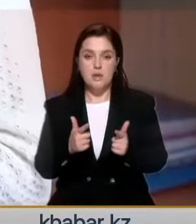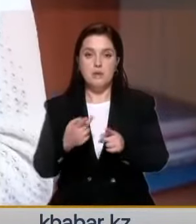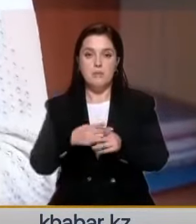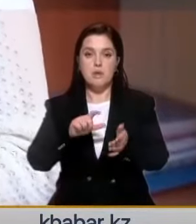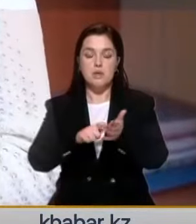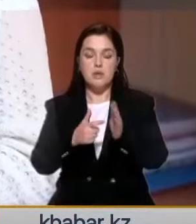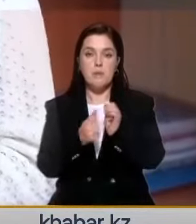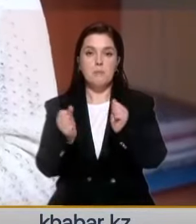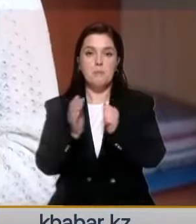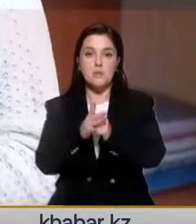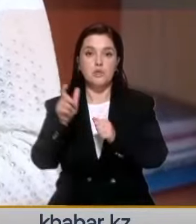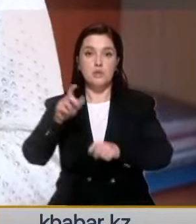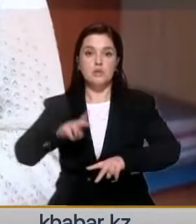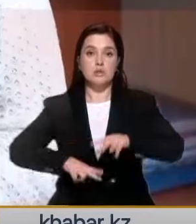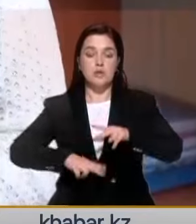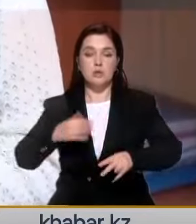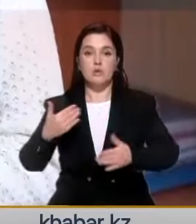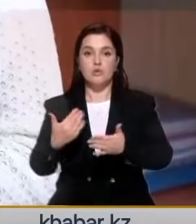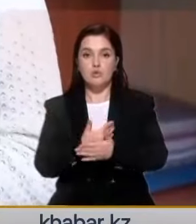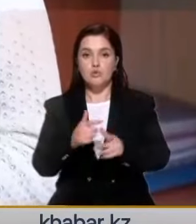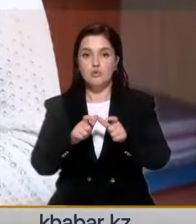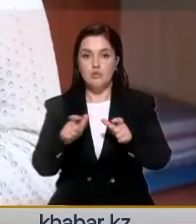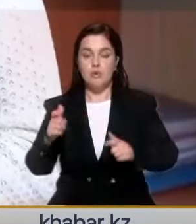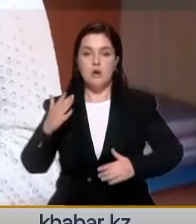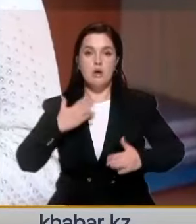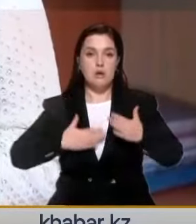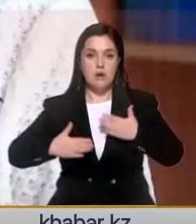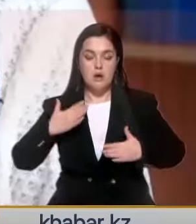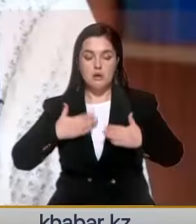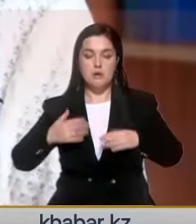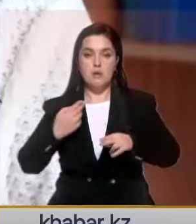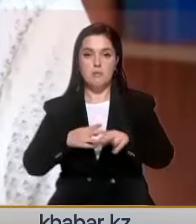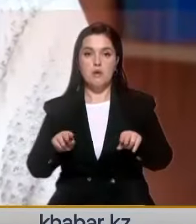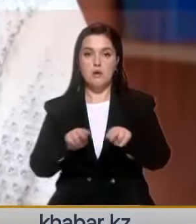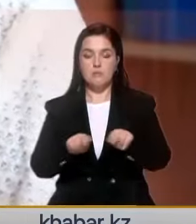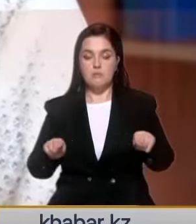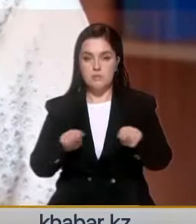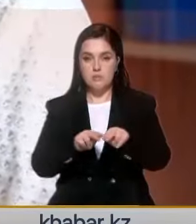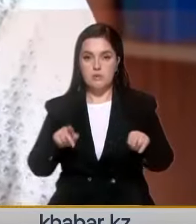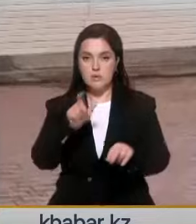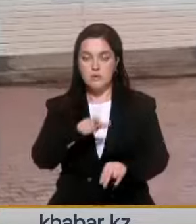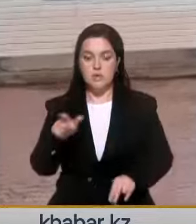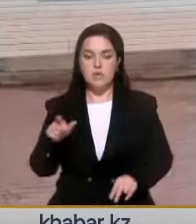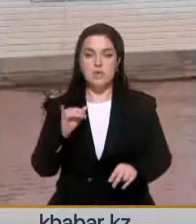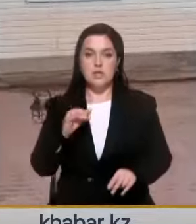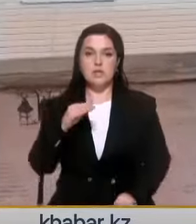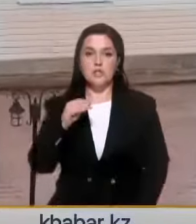человек строительству новой школы рад не только Педагогический коллектив но и все жители посёлка